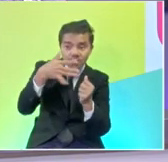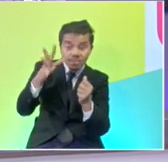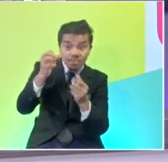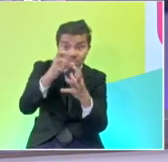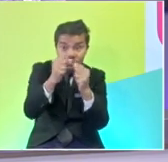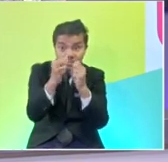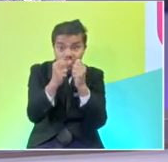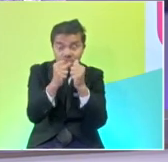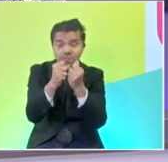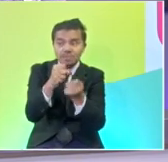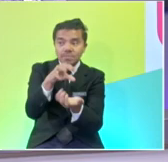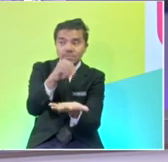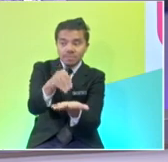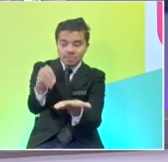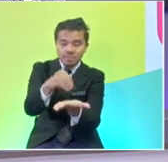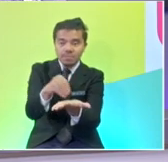cepisan kecil-kecil